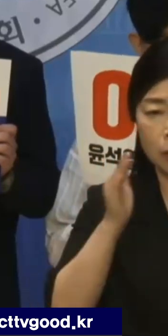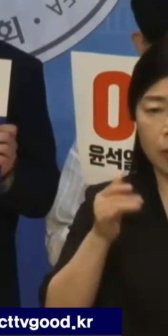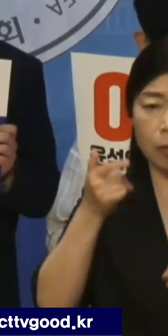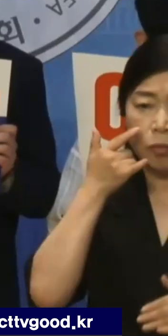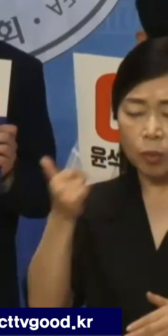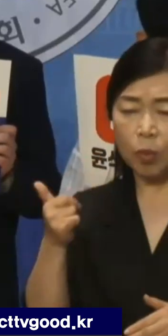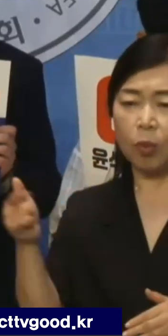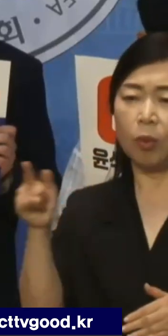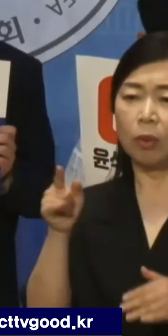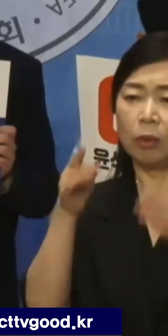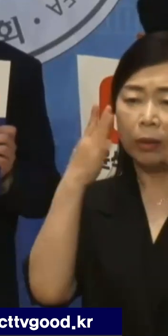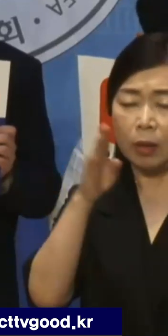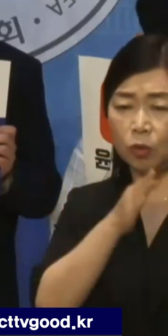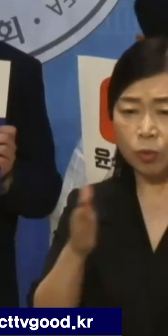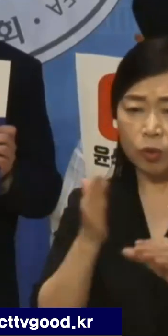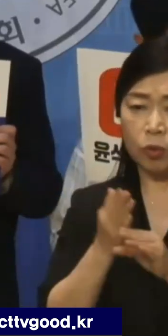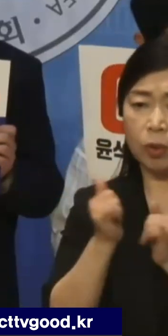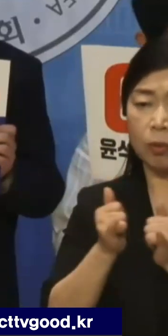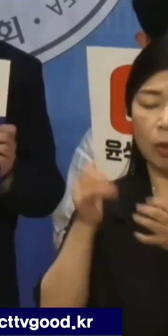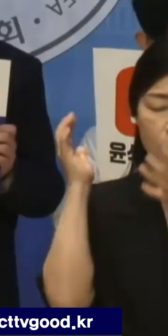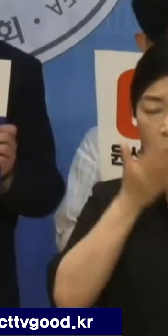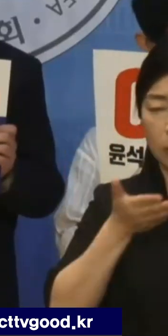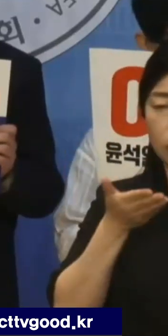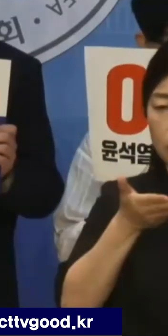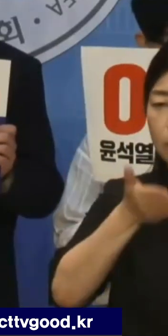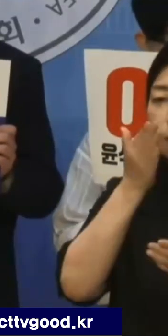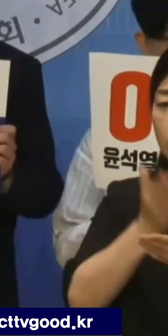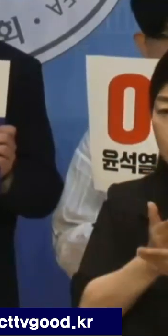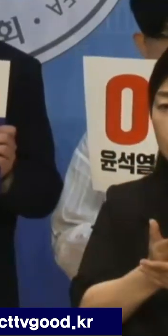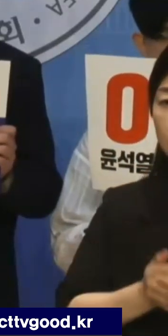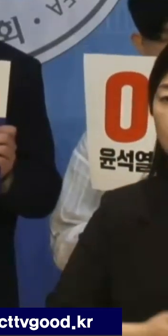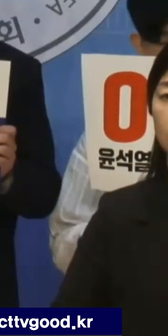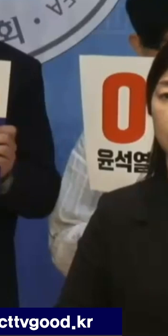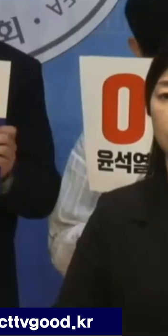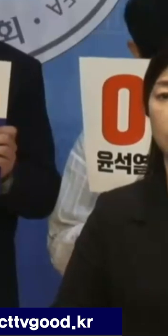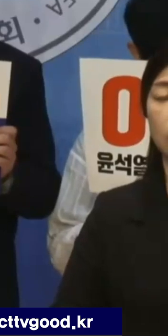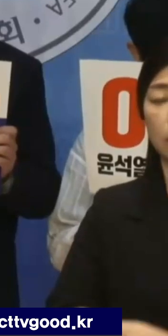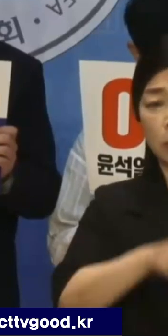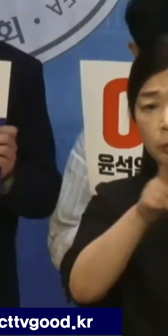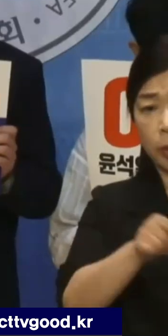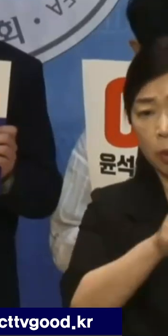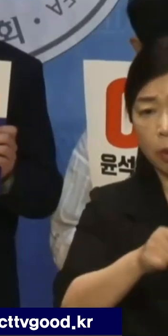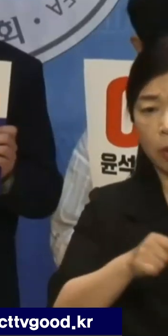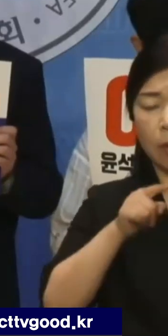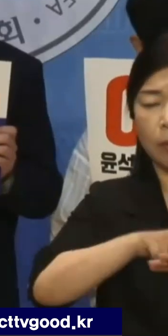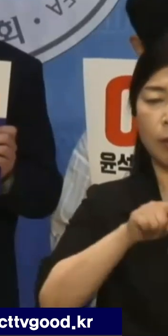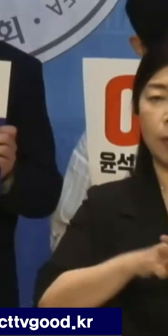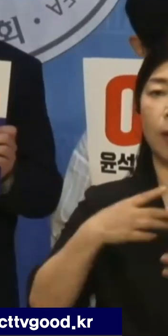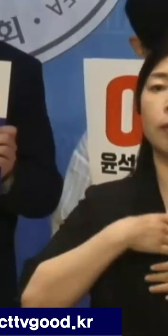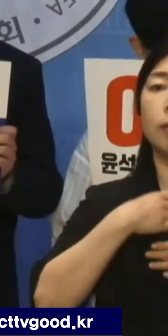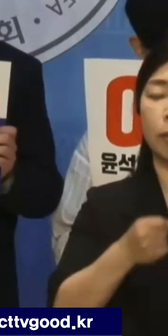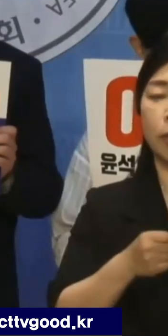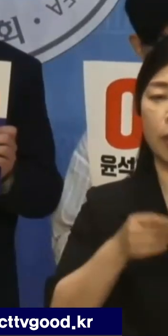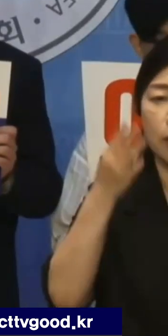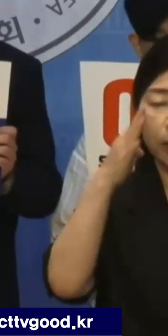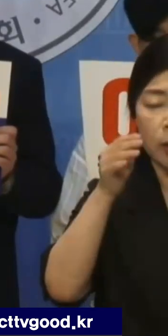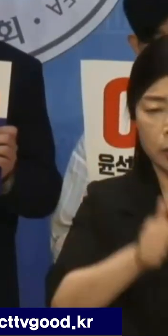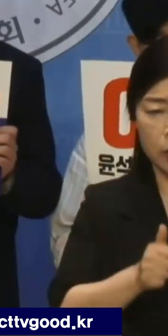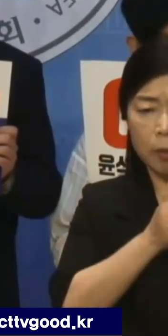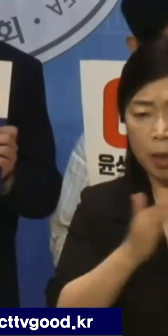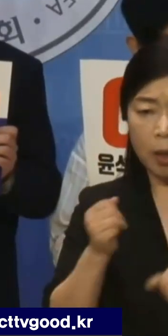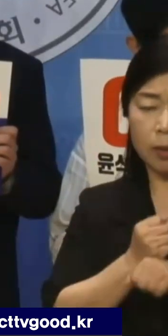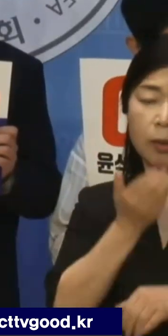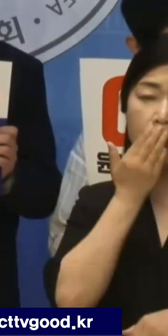교육계를 흔들지 말아주십시오. 다가오는 11월 학생들이 마음 편히 수능을 칠 수 있게 대책 없는